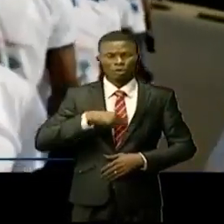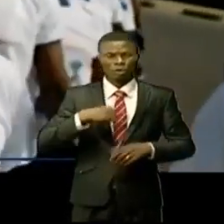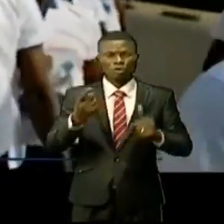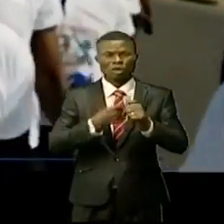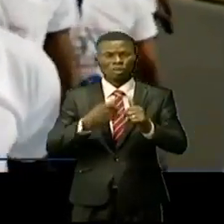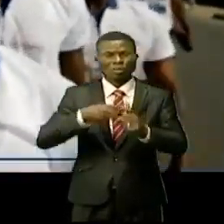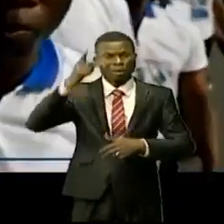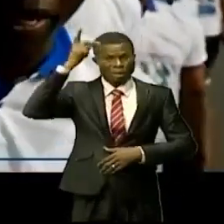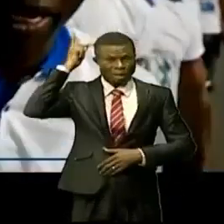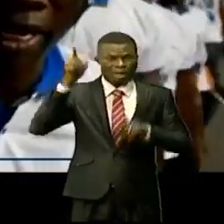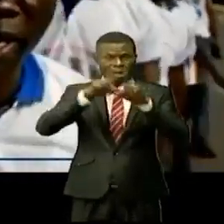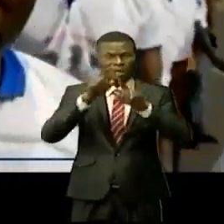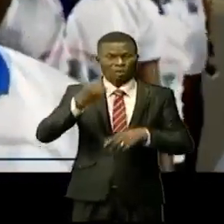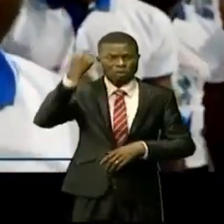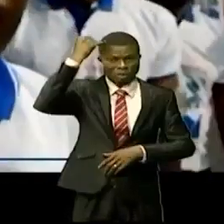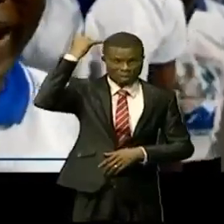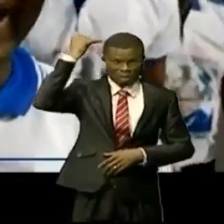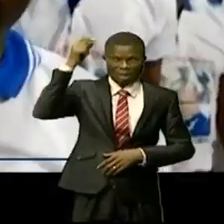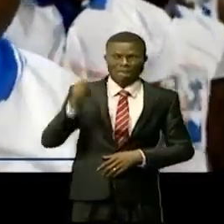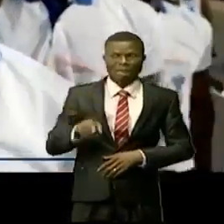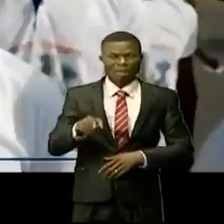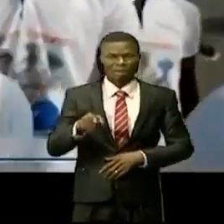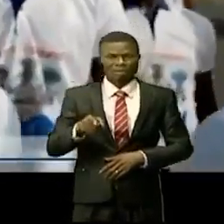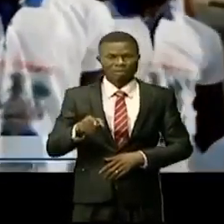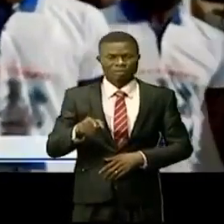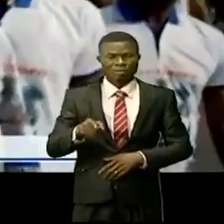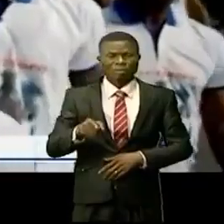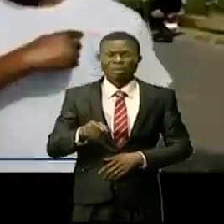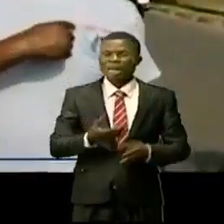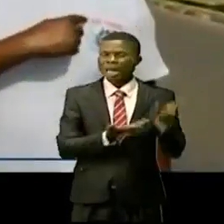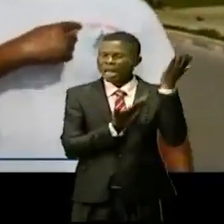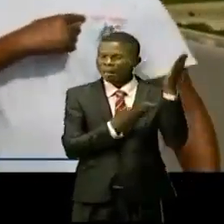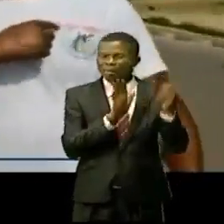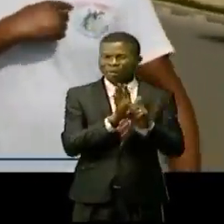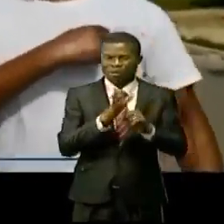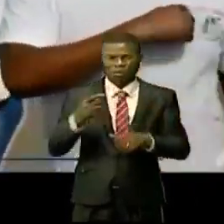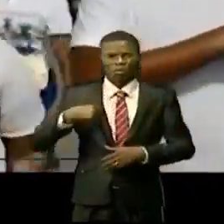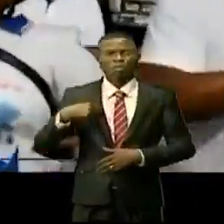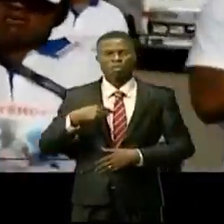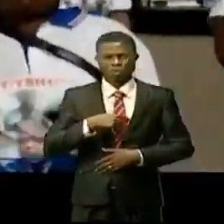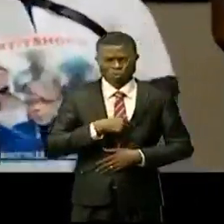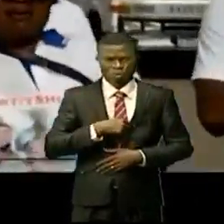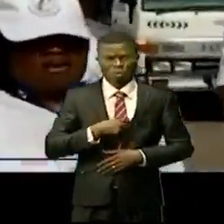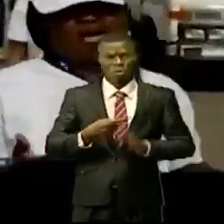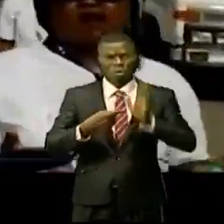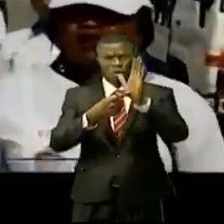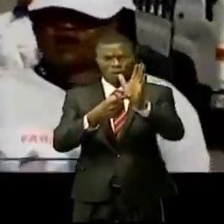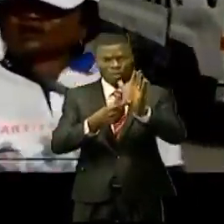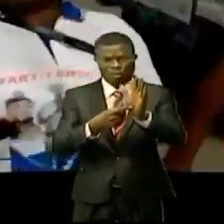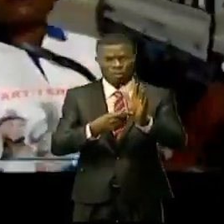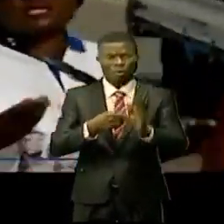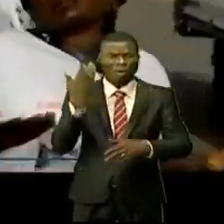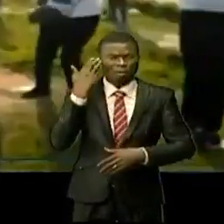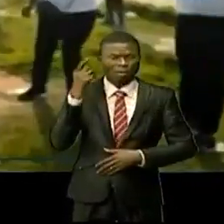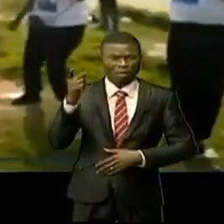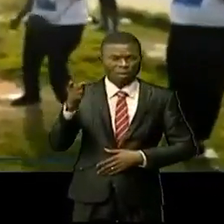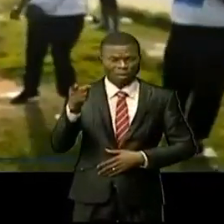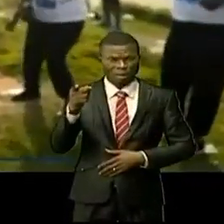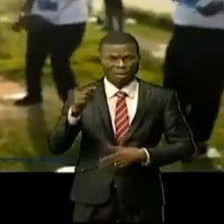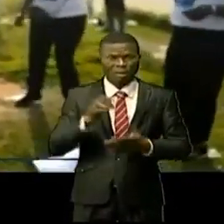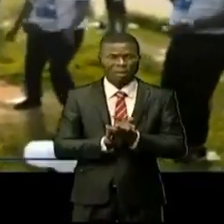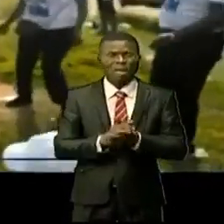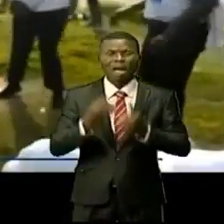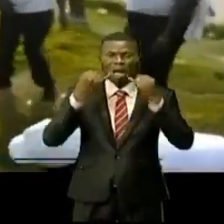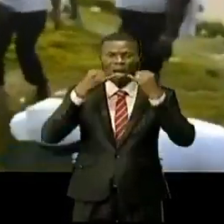et puis Patrice Emery Lumumba. Ça a une signification pour nous. L'occasion est aussi indiquée pour M. Alpha Menewaha